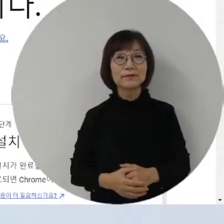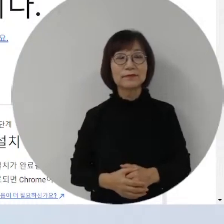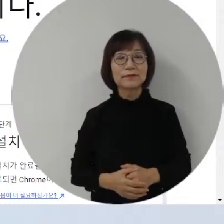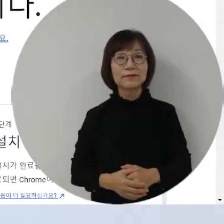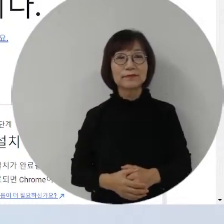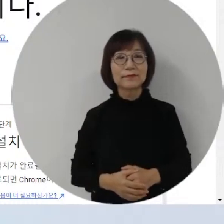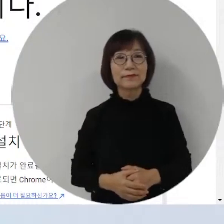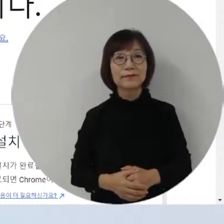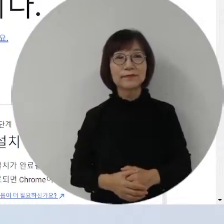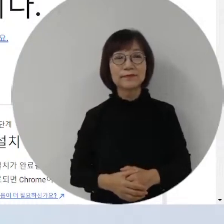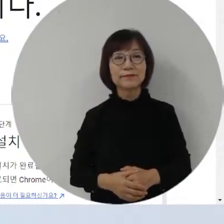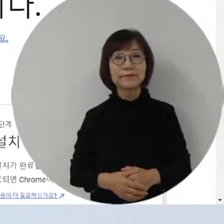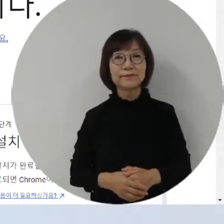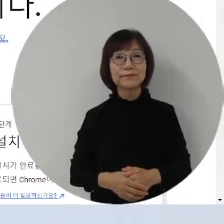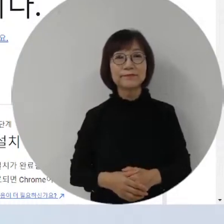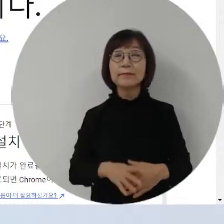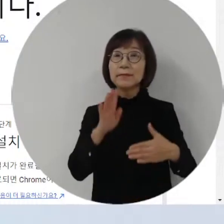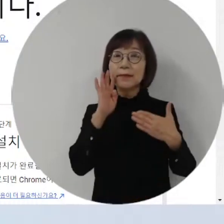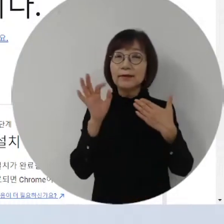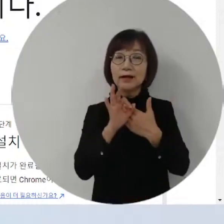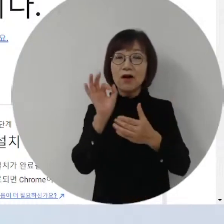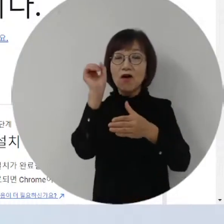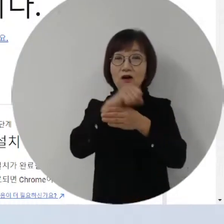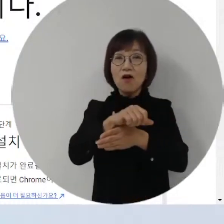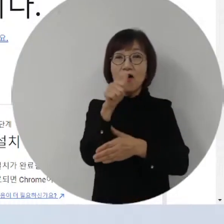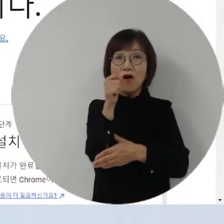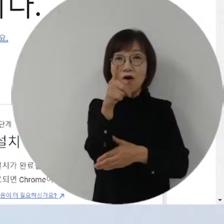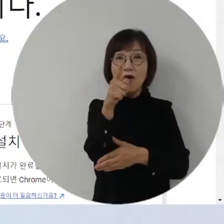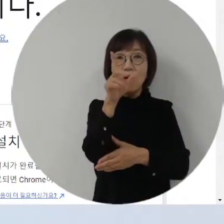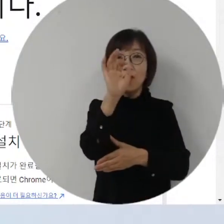그러면 간단하게 설치가 되실 거예요.